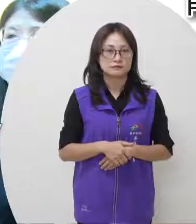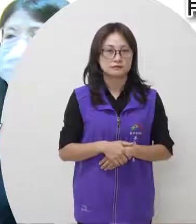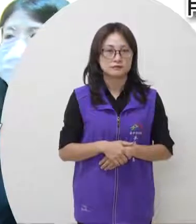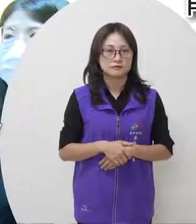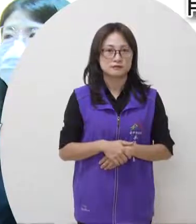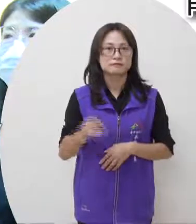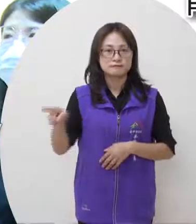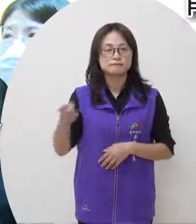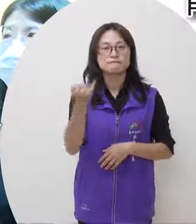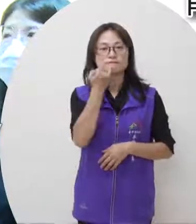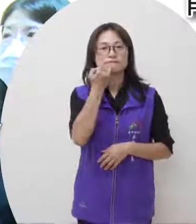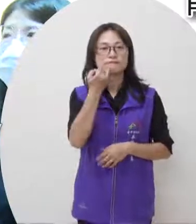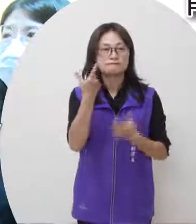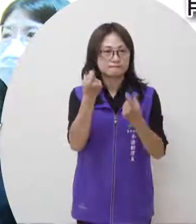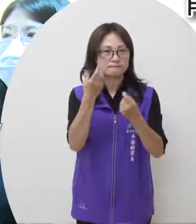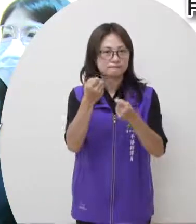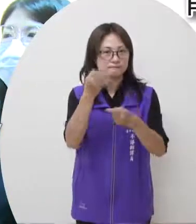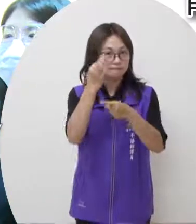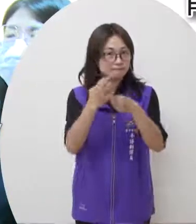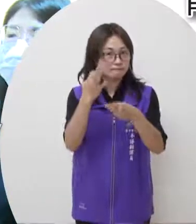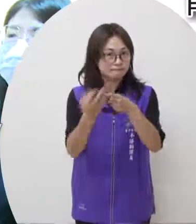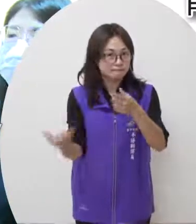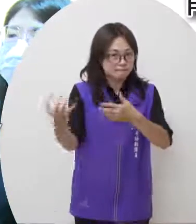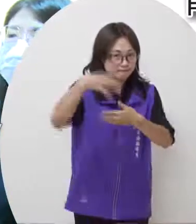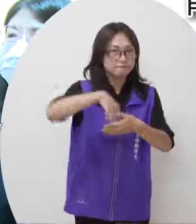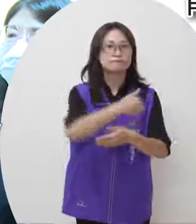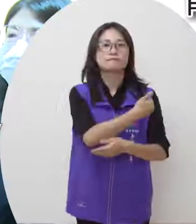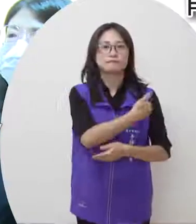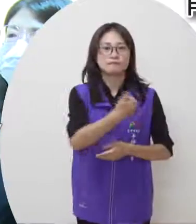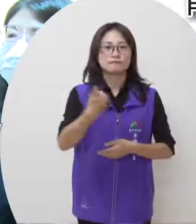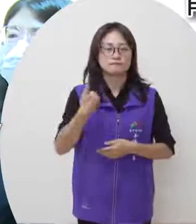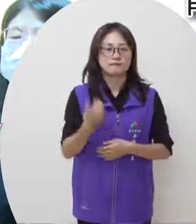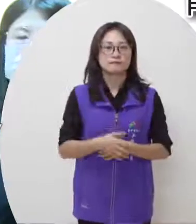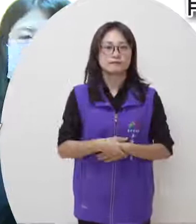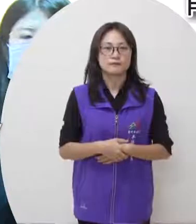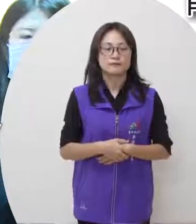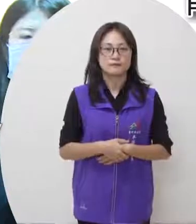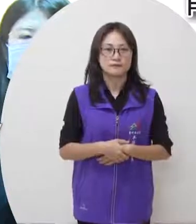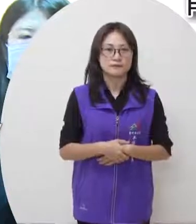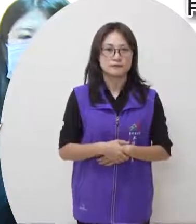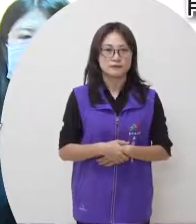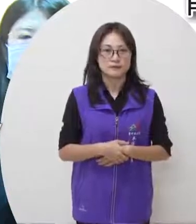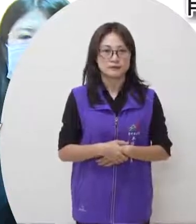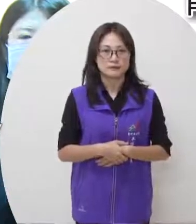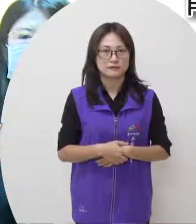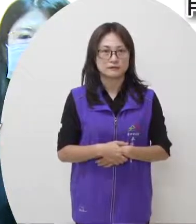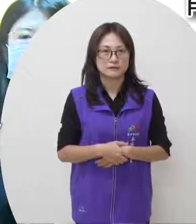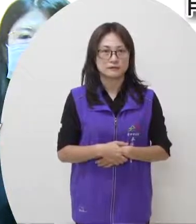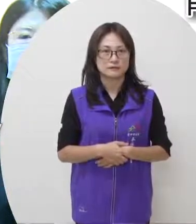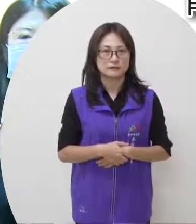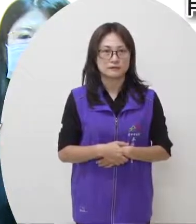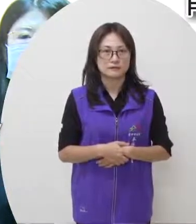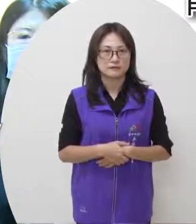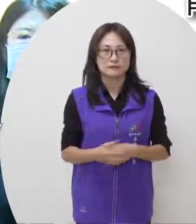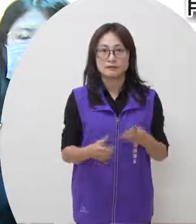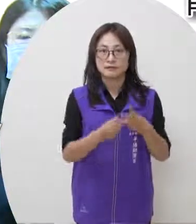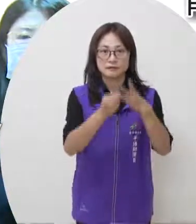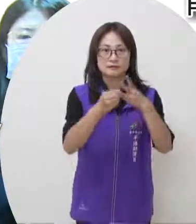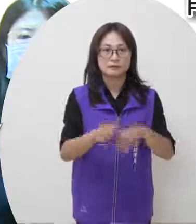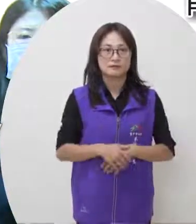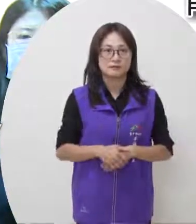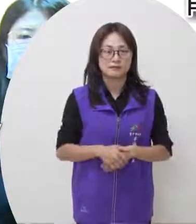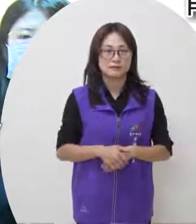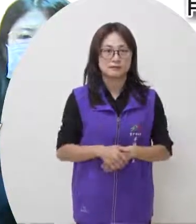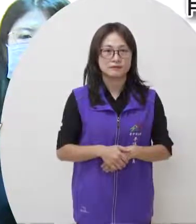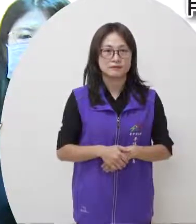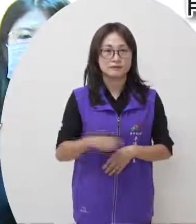会纳到这些相关的这个所谓的双十的这些公车的优惠的补助对象。第三个都是涉及到